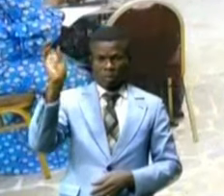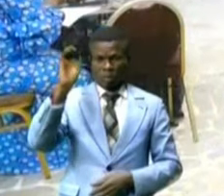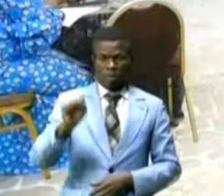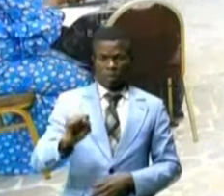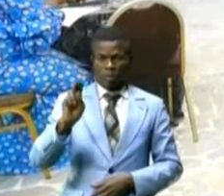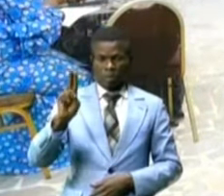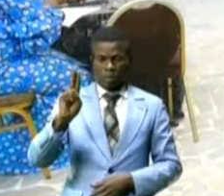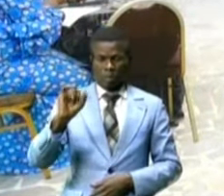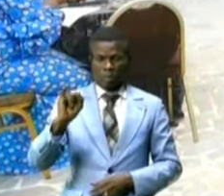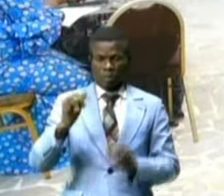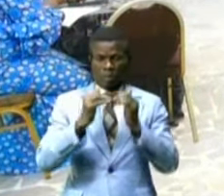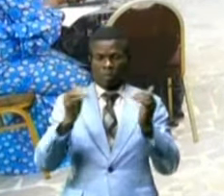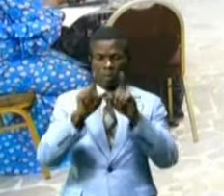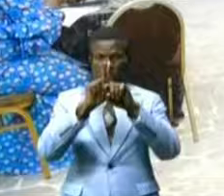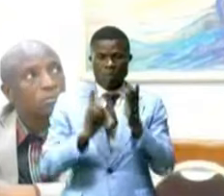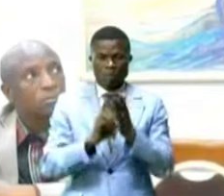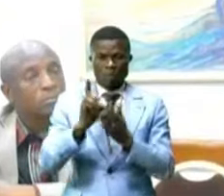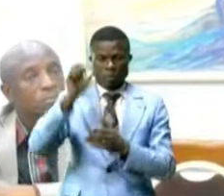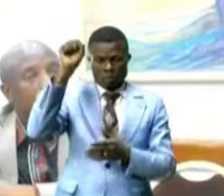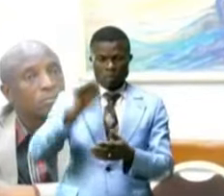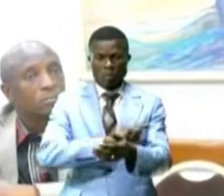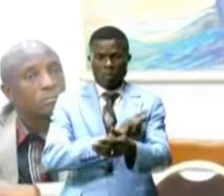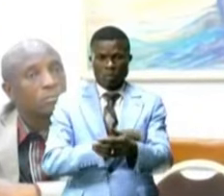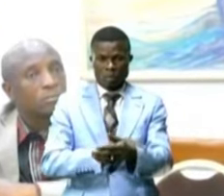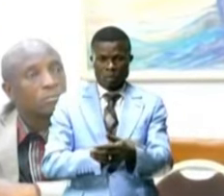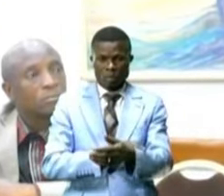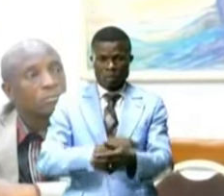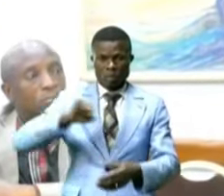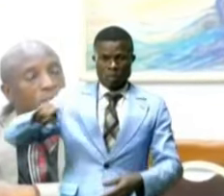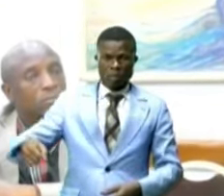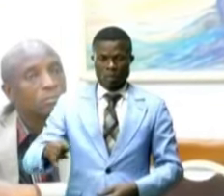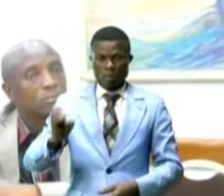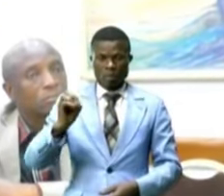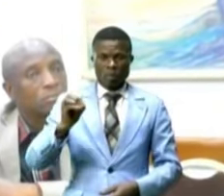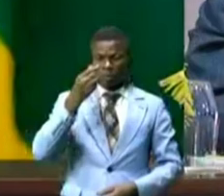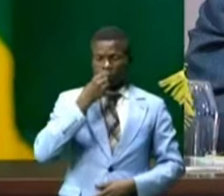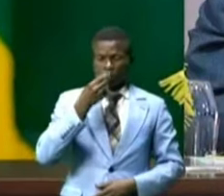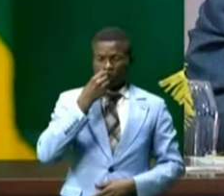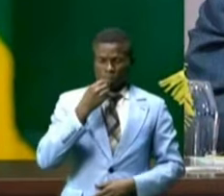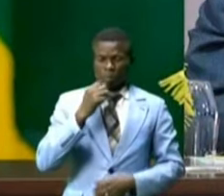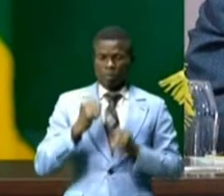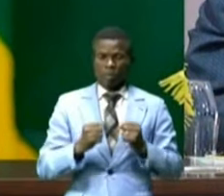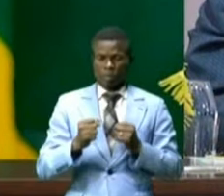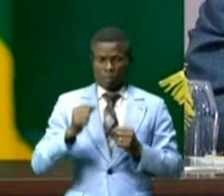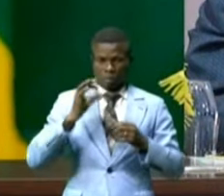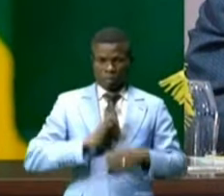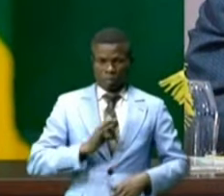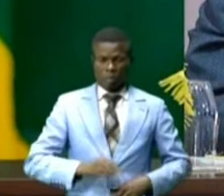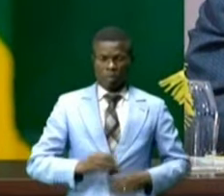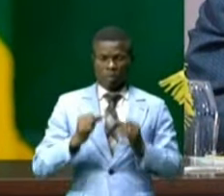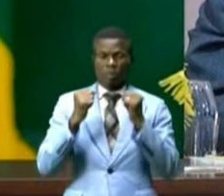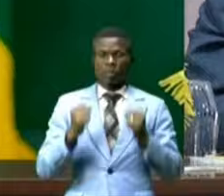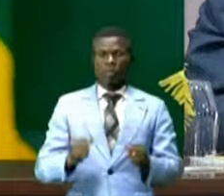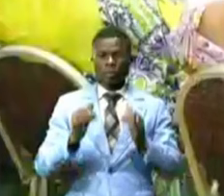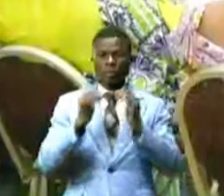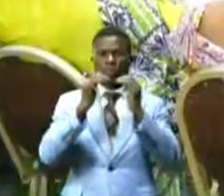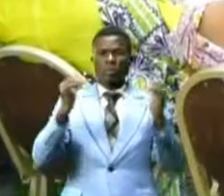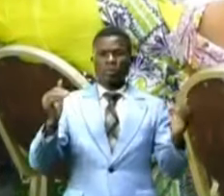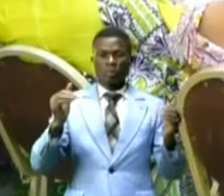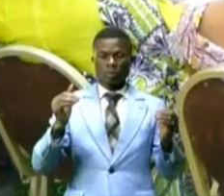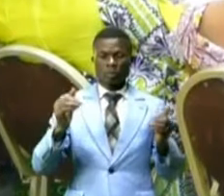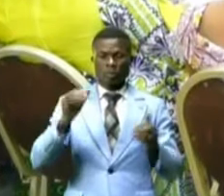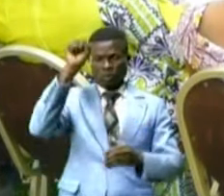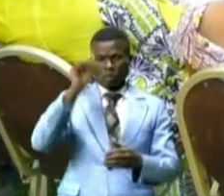table ronde sur la paix et le développement du Sud Kivu, Joseph Kinzo, qui du reste appuie les efforts du chef de l'État pour la stabilité et la pacification du